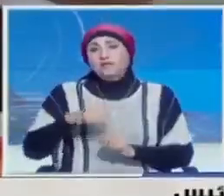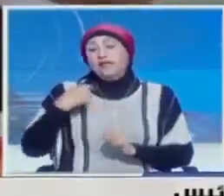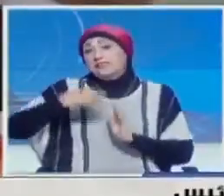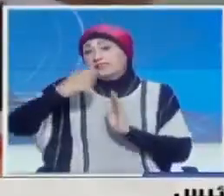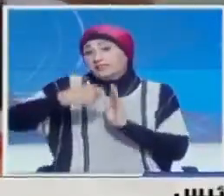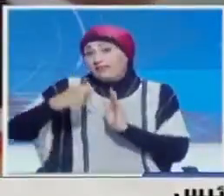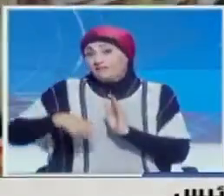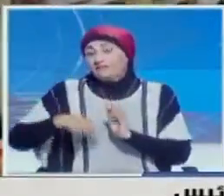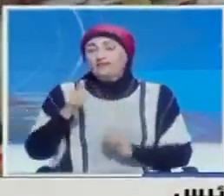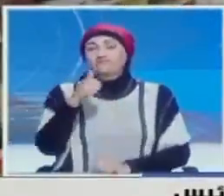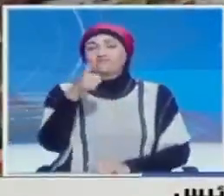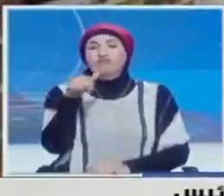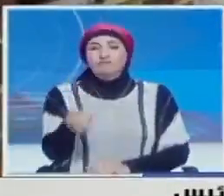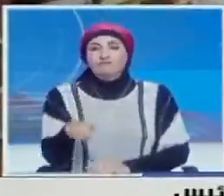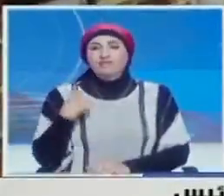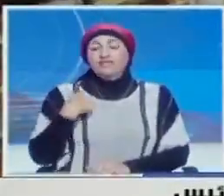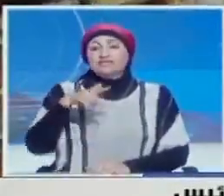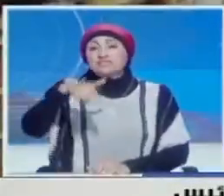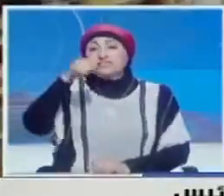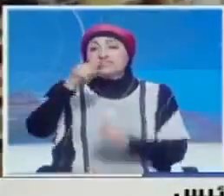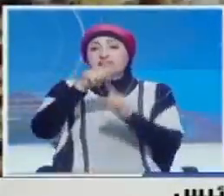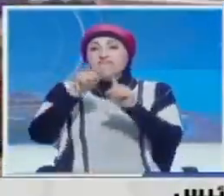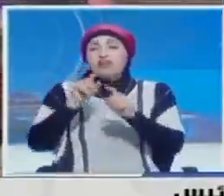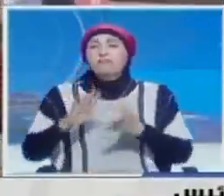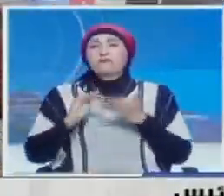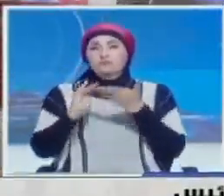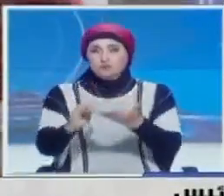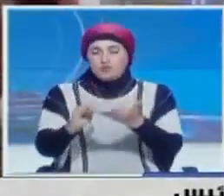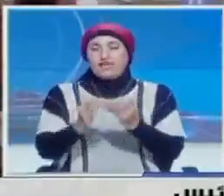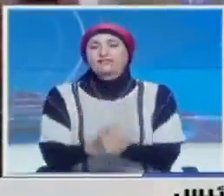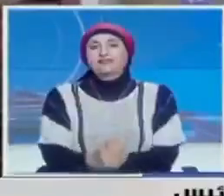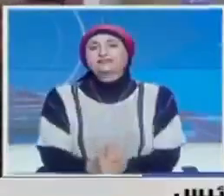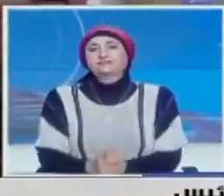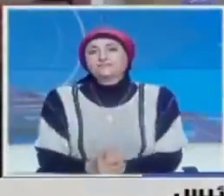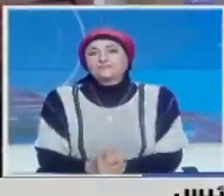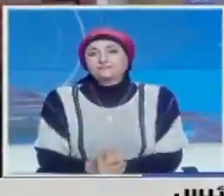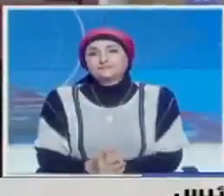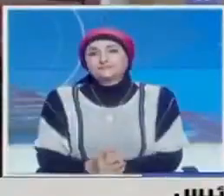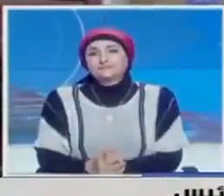إطار المبادرة تصل إلى 60%.